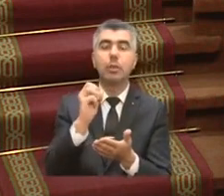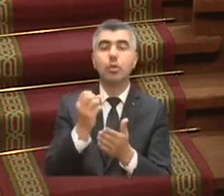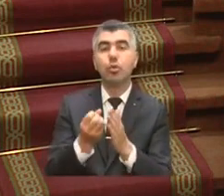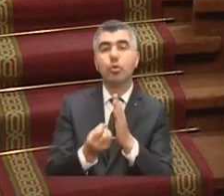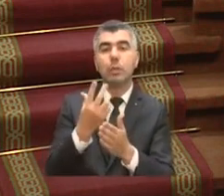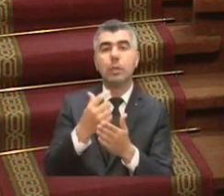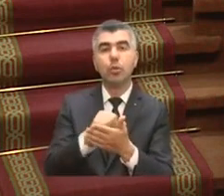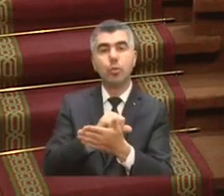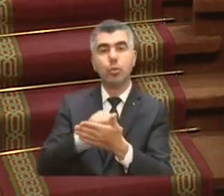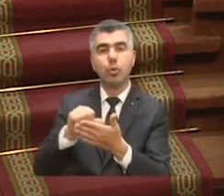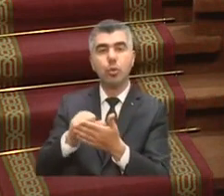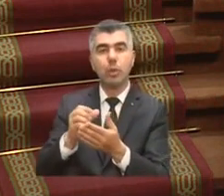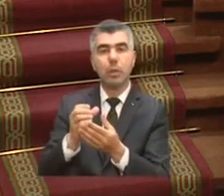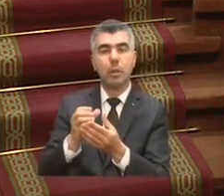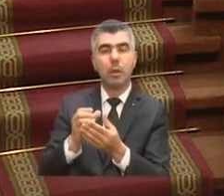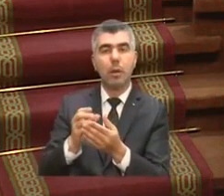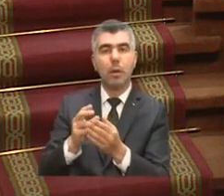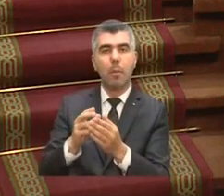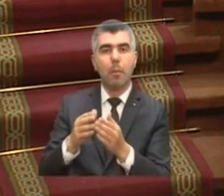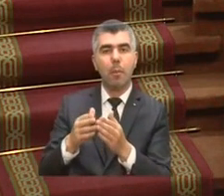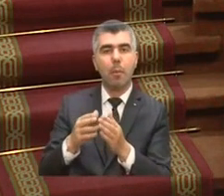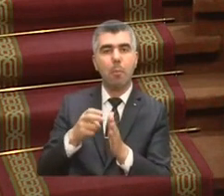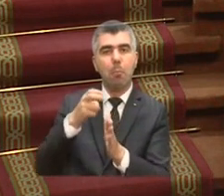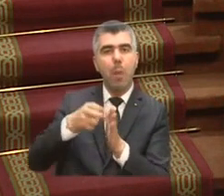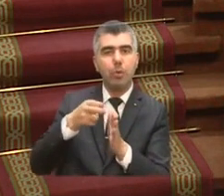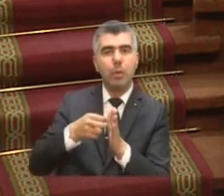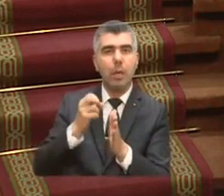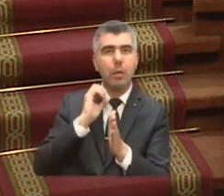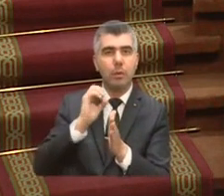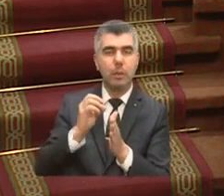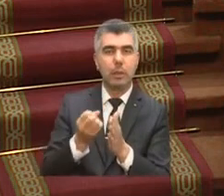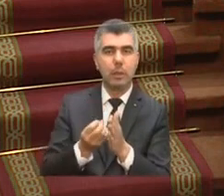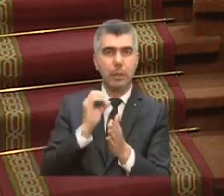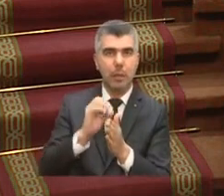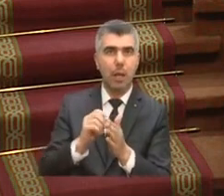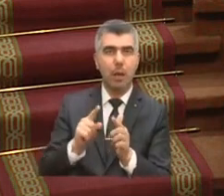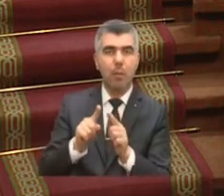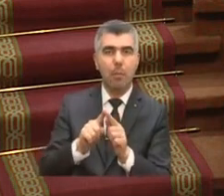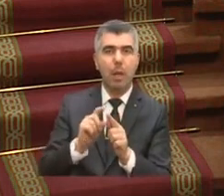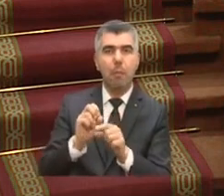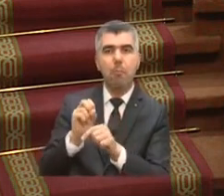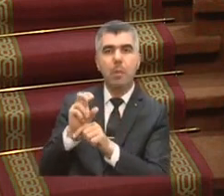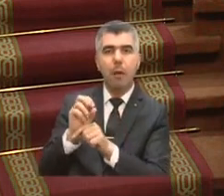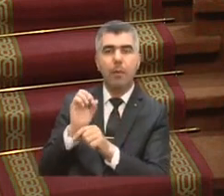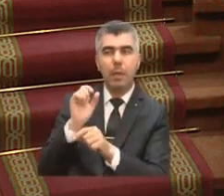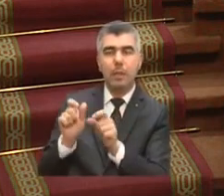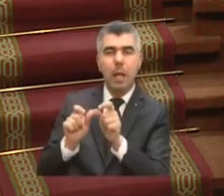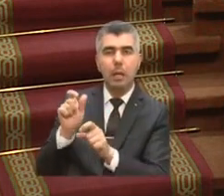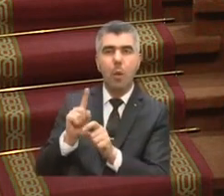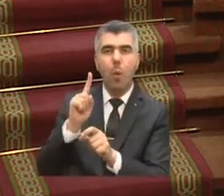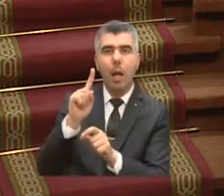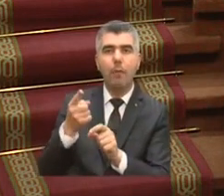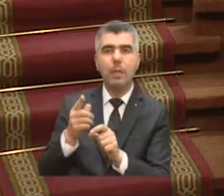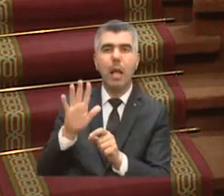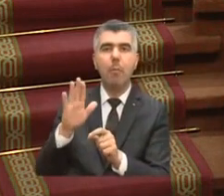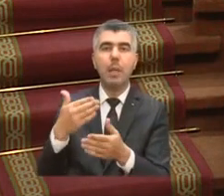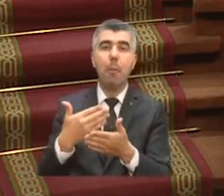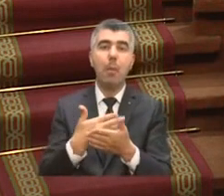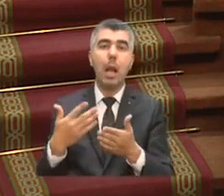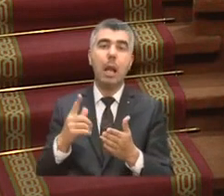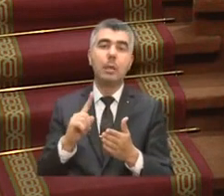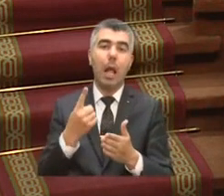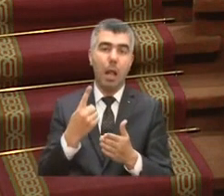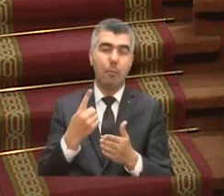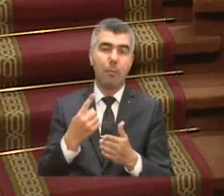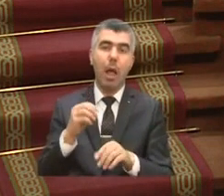جديده جديده اللي تم استخدامها كقطارات نقل المسافرين بقيمه 1.5 مليار درهم، كما ان المكتب